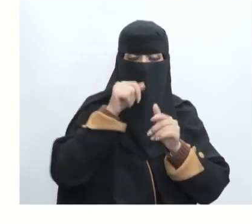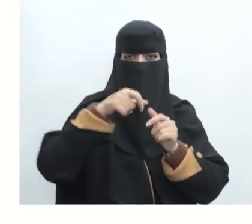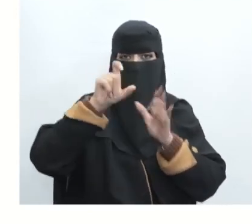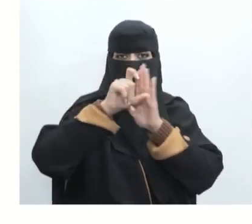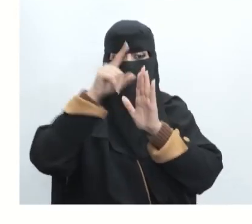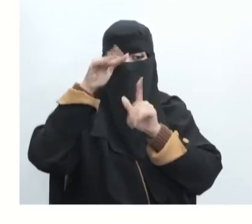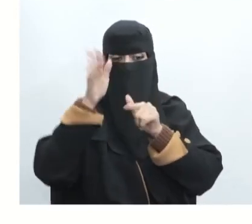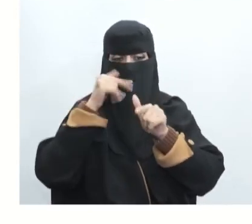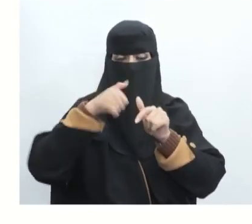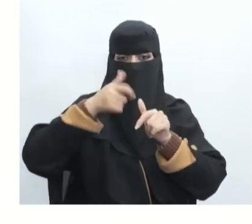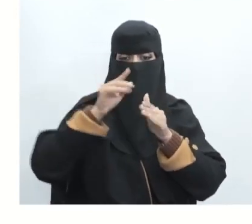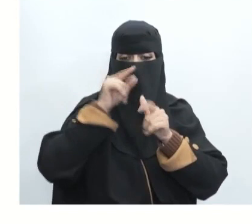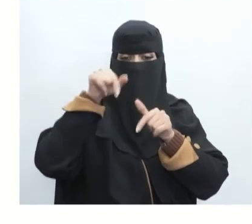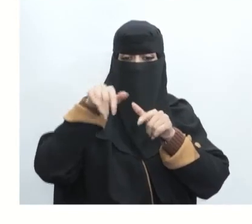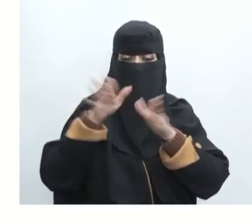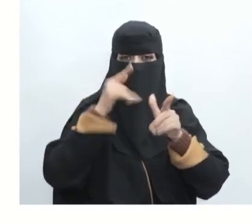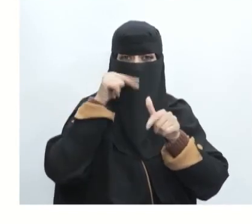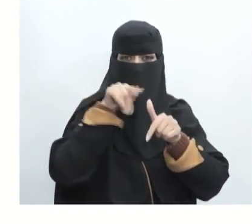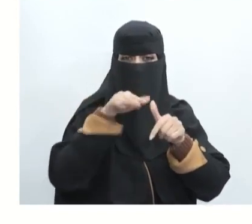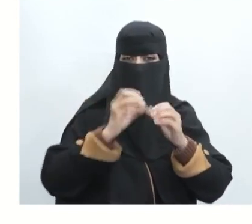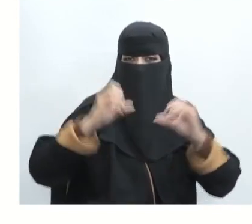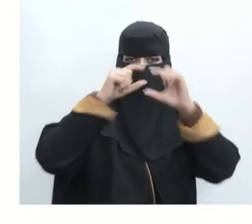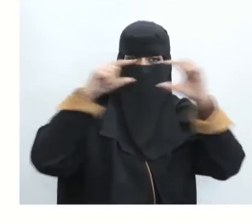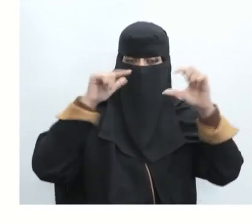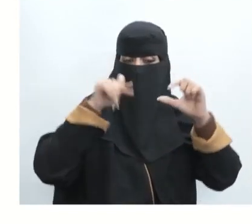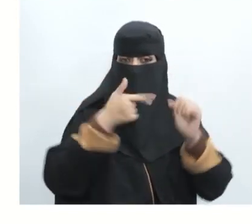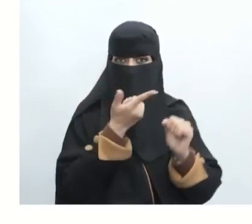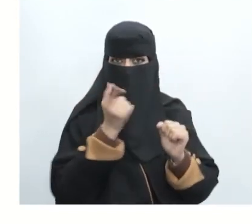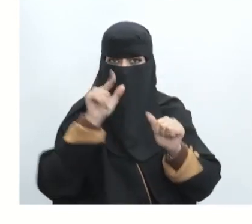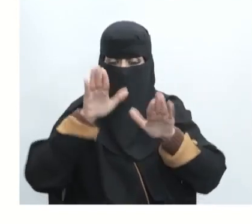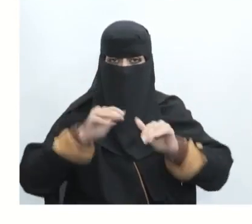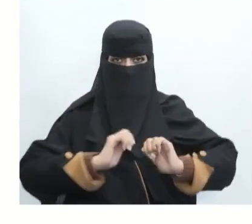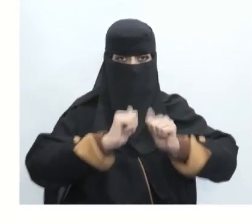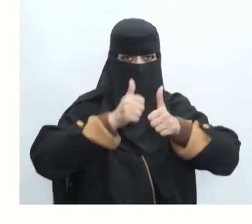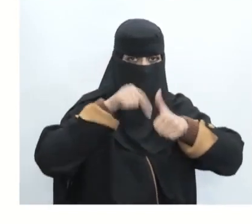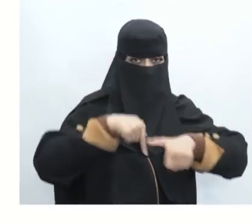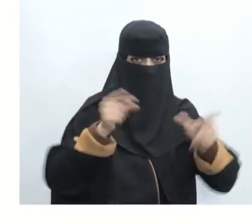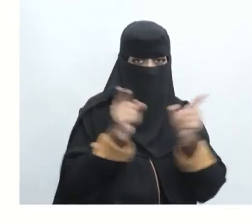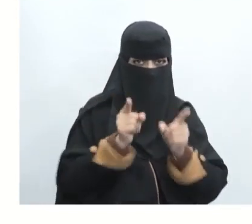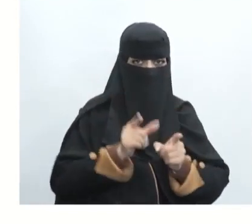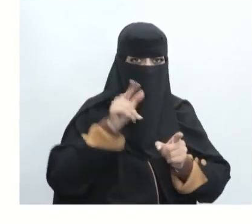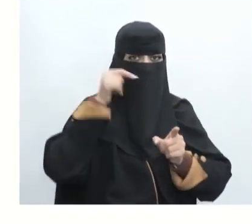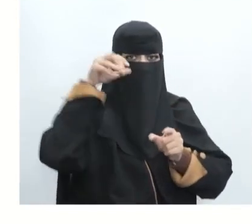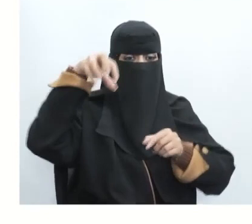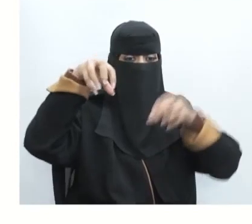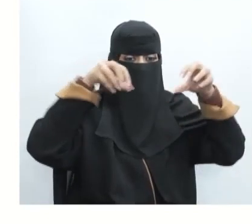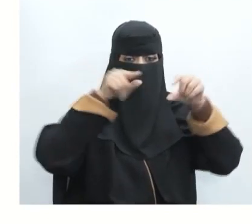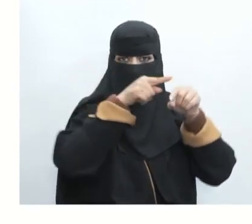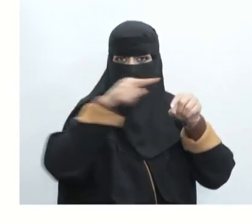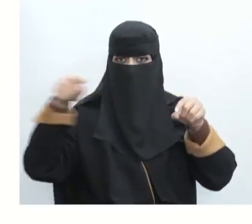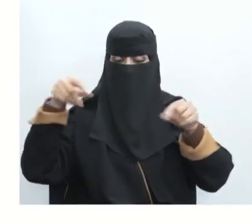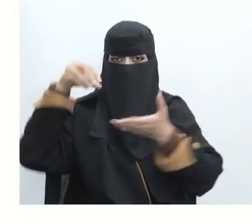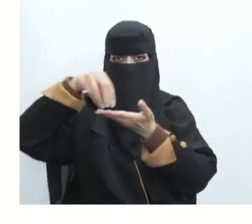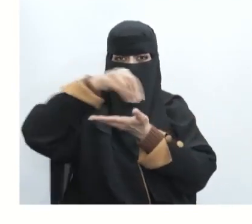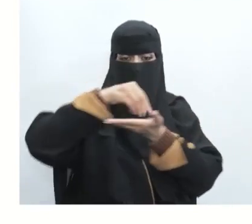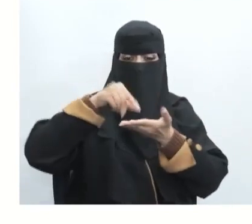بروناي وانتم ابناء وبنات الطلاب جميعكم باذن الله حدد مكان هذه الدول